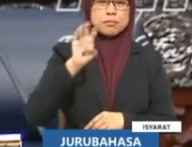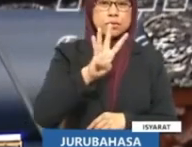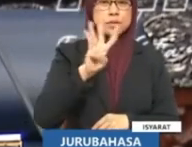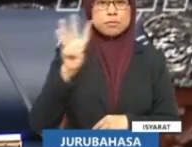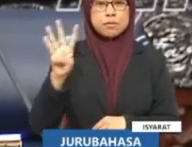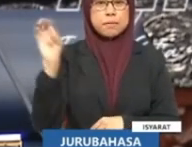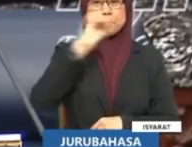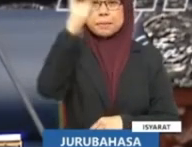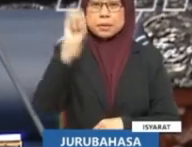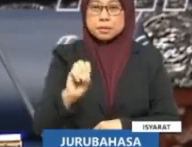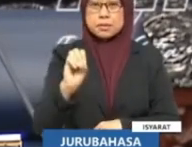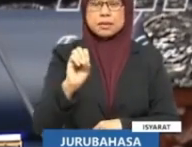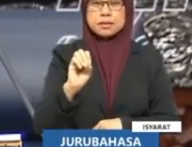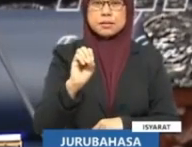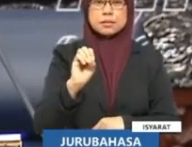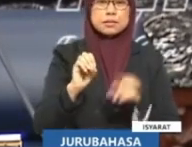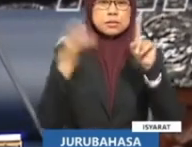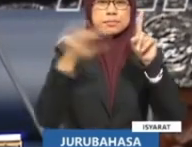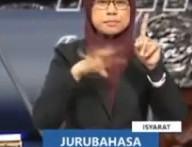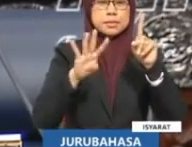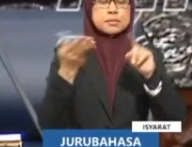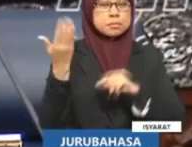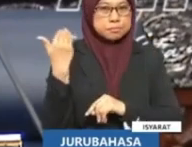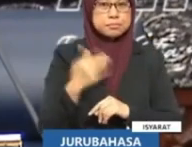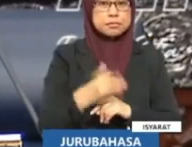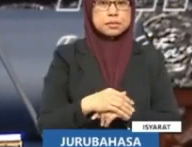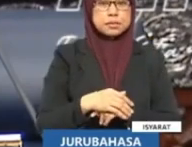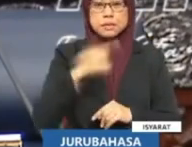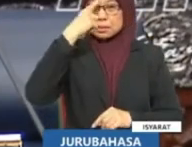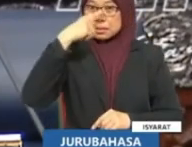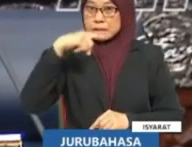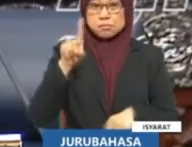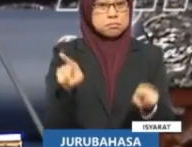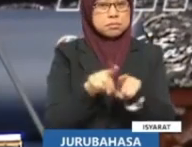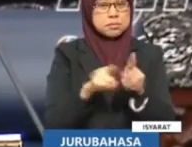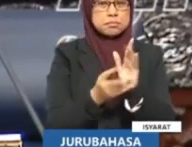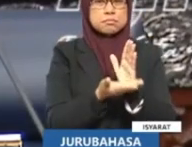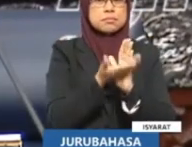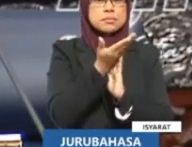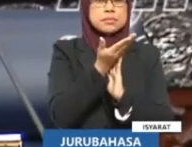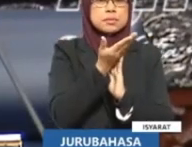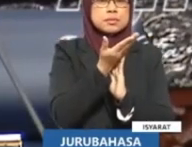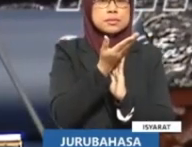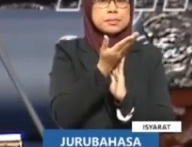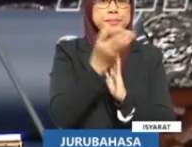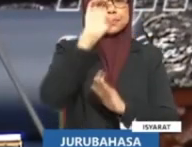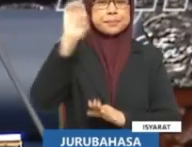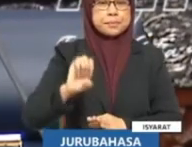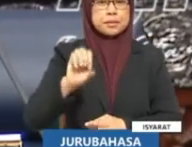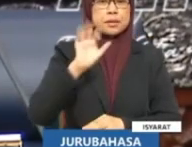lichstein bau semprot masa for several di Thailand juga kenaikan sebanyak